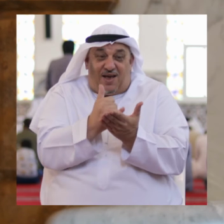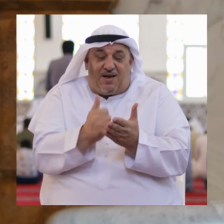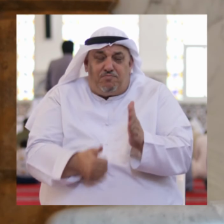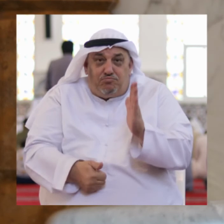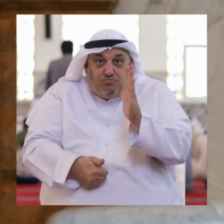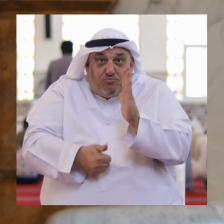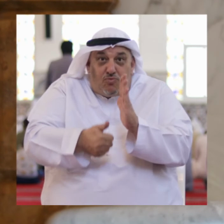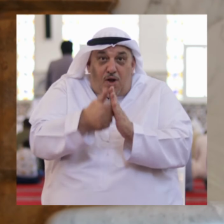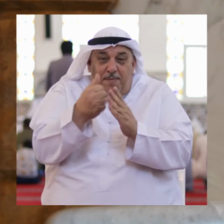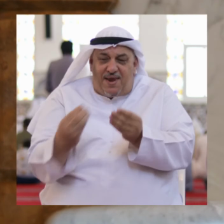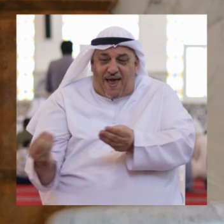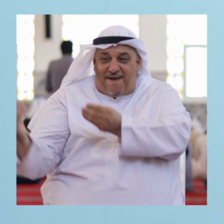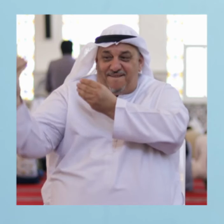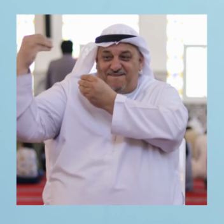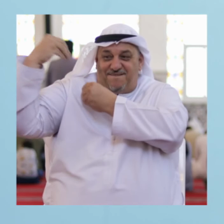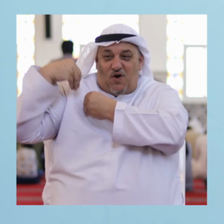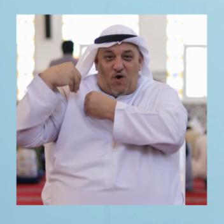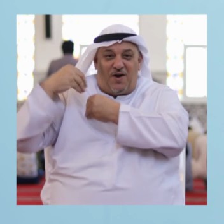اجرا